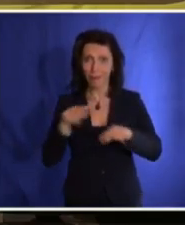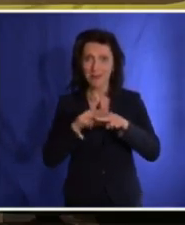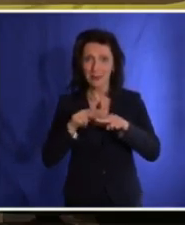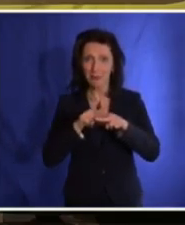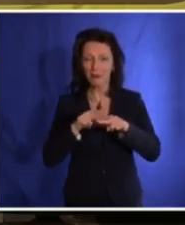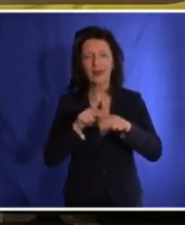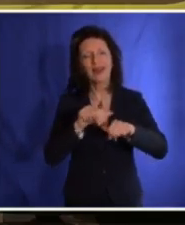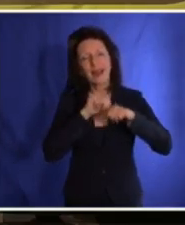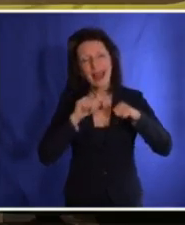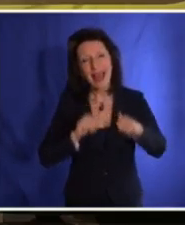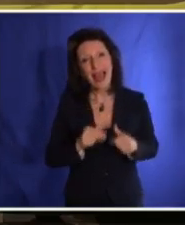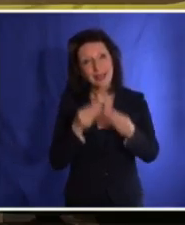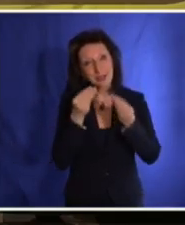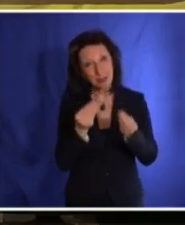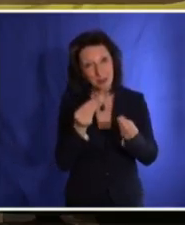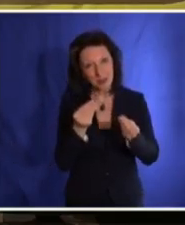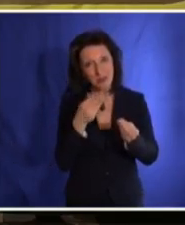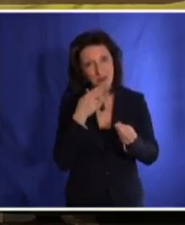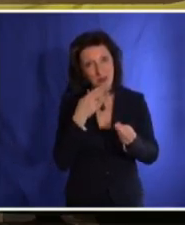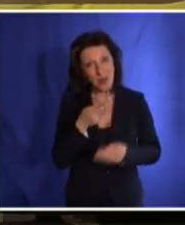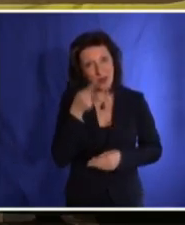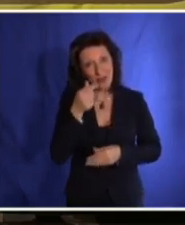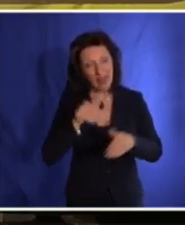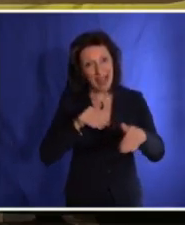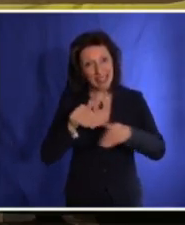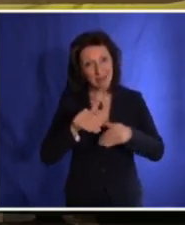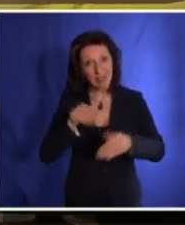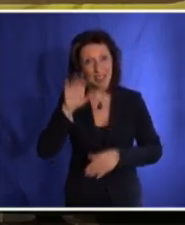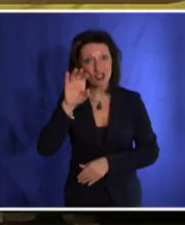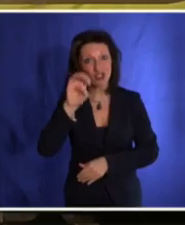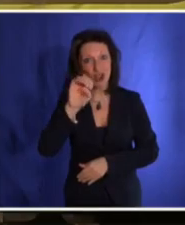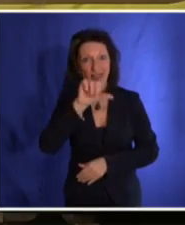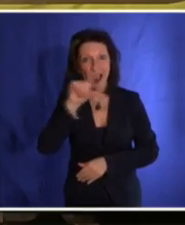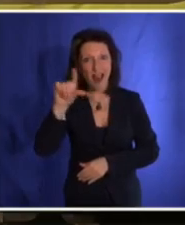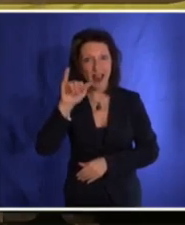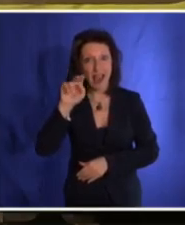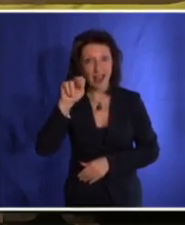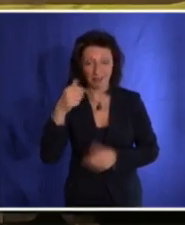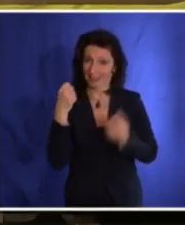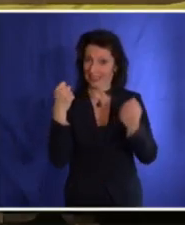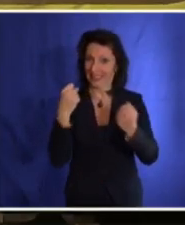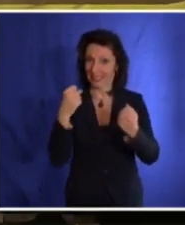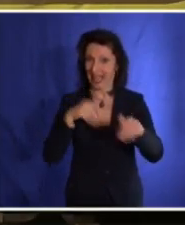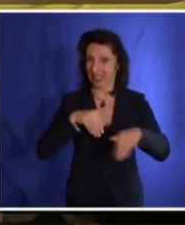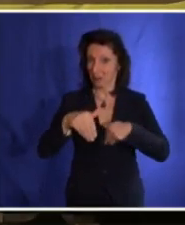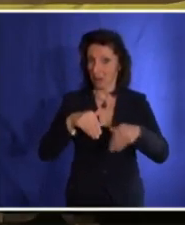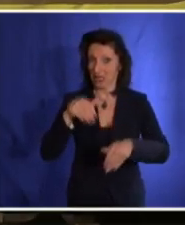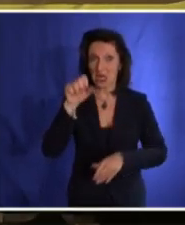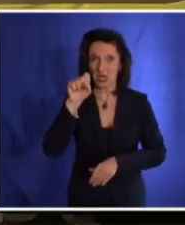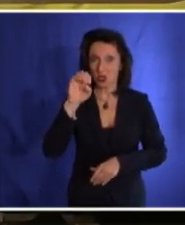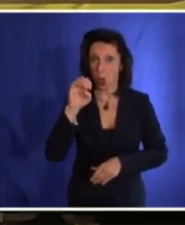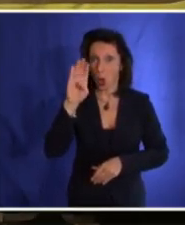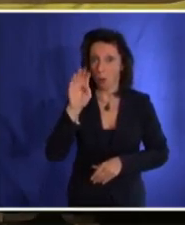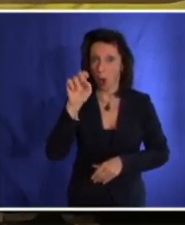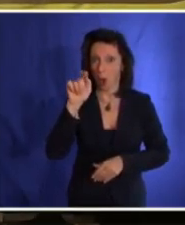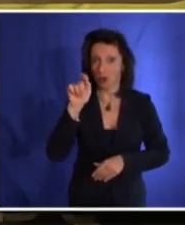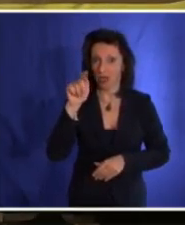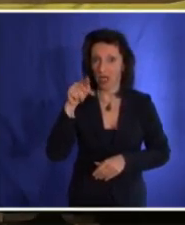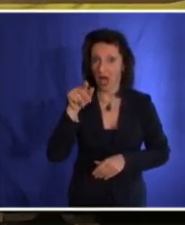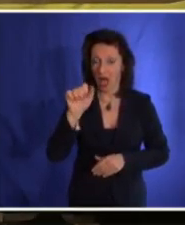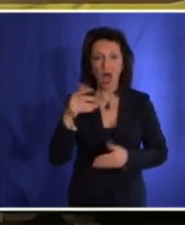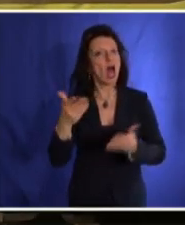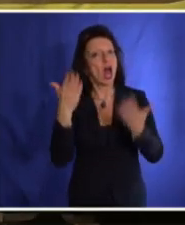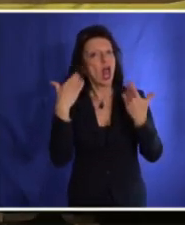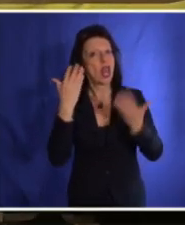sehr herzlich in unserer Mitte unseren Finanzminister Hans-Jörg Schelling, unseren Sicherheitsminister Wolfgang Sobotka, unseren Landwirtschaftsminister